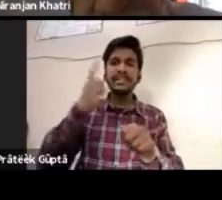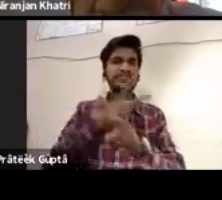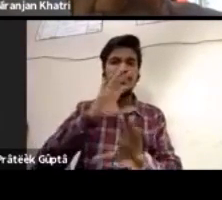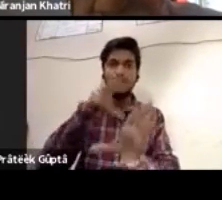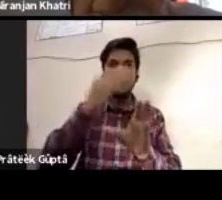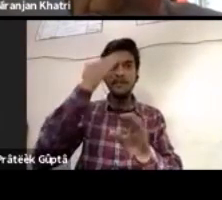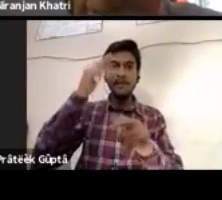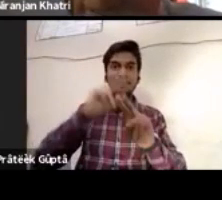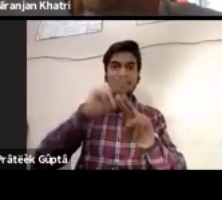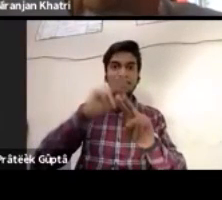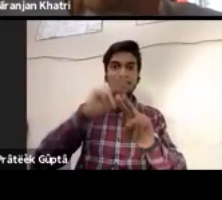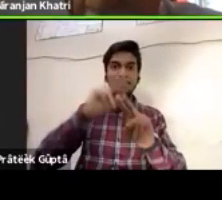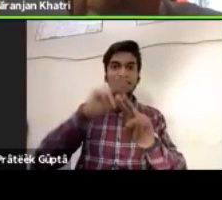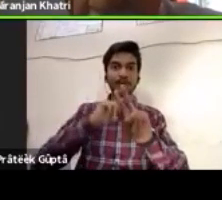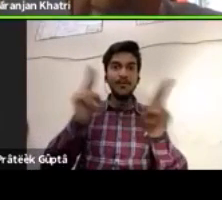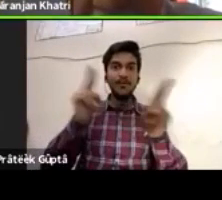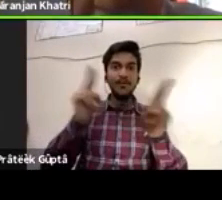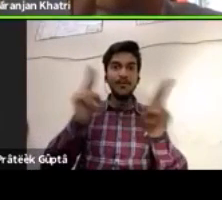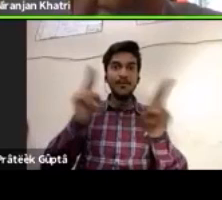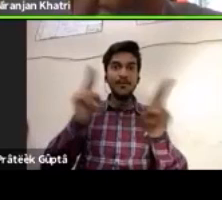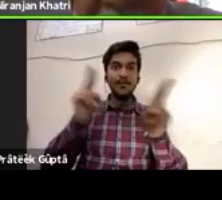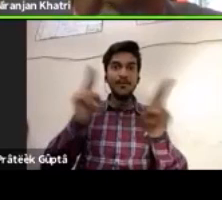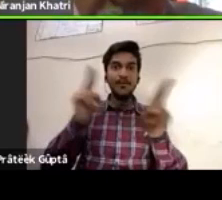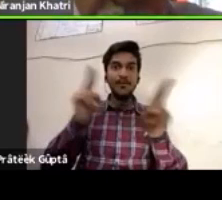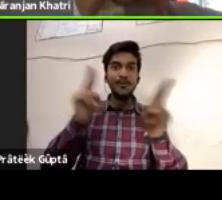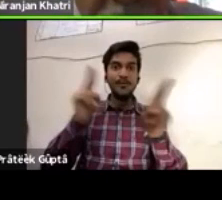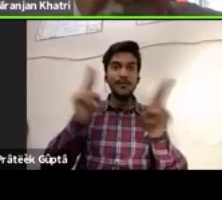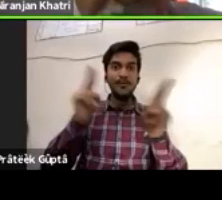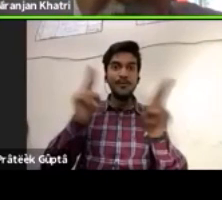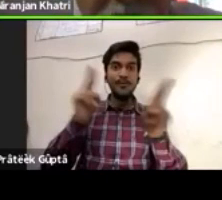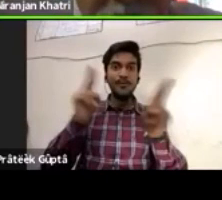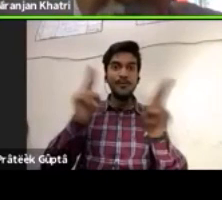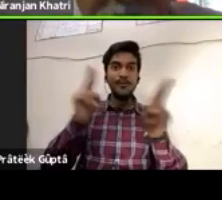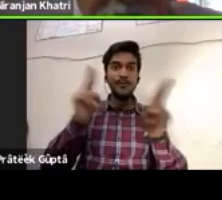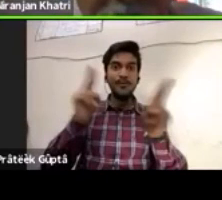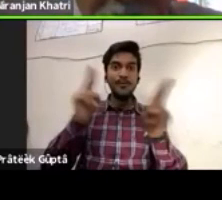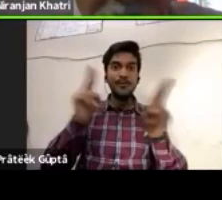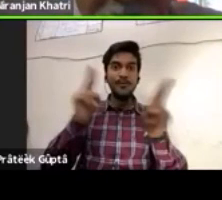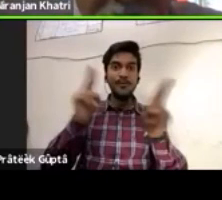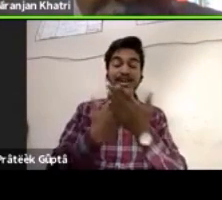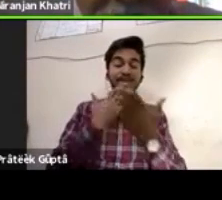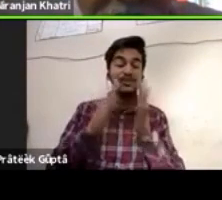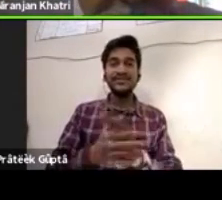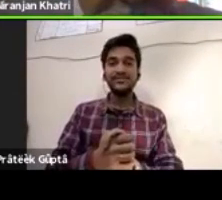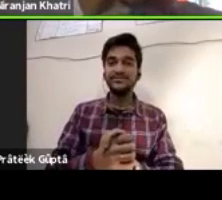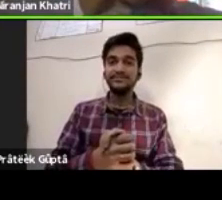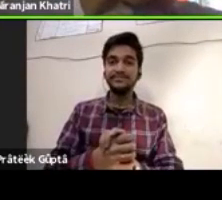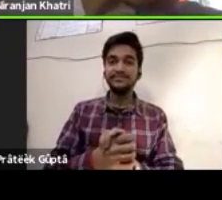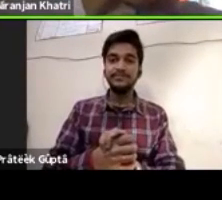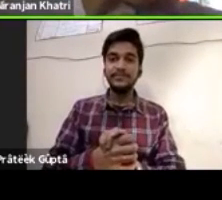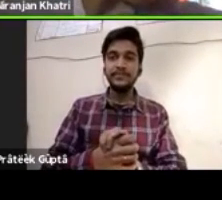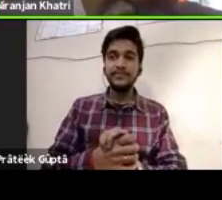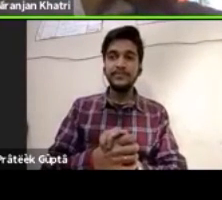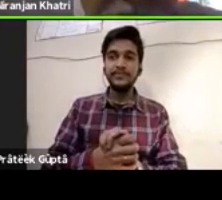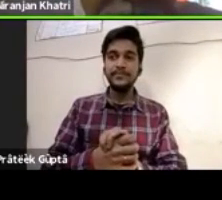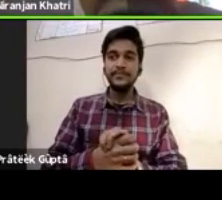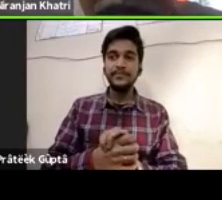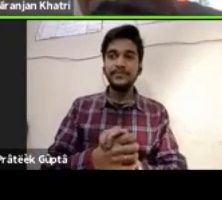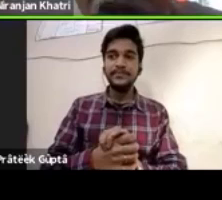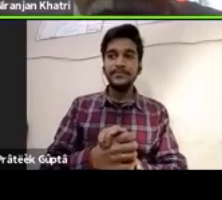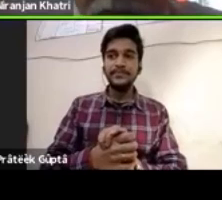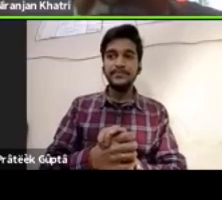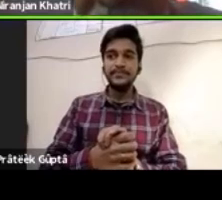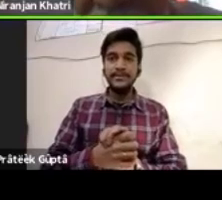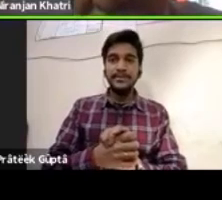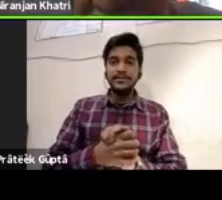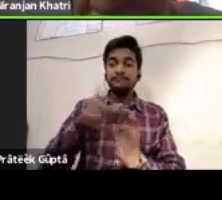दें। थैंक यू डॉक्टर जितेंद्र। तो मेरा मैं अभी ये जो बैंक ऑफ न्यूट्रिशन है इसको मैंने 35